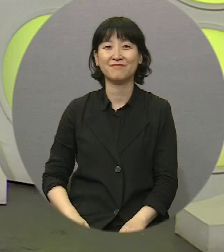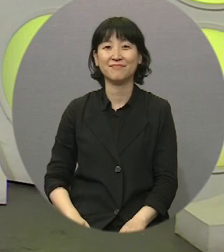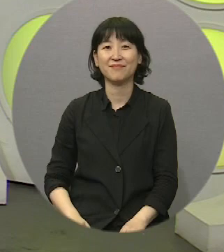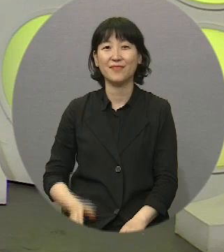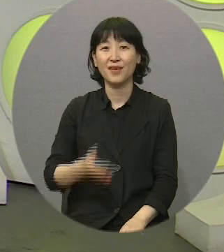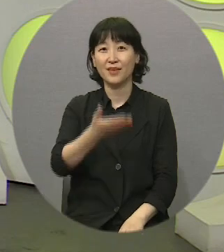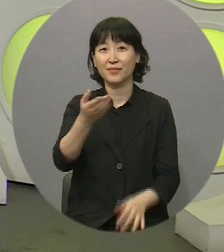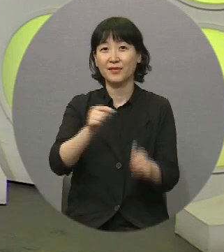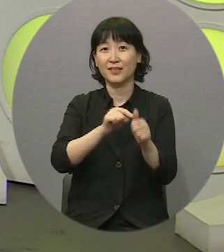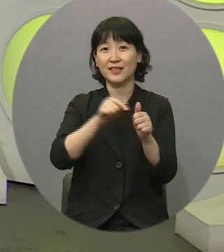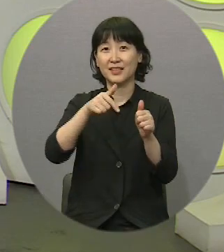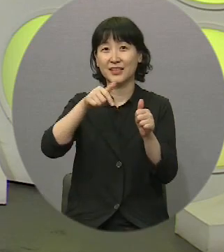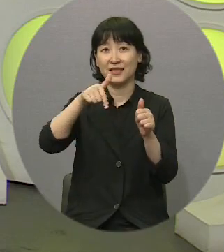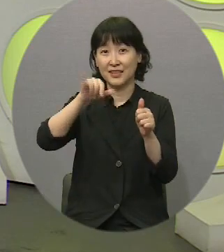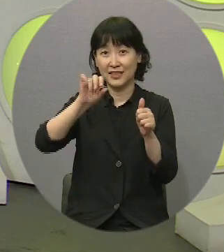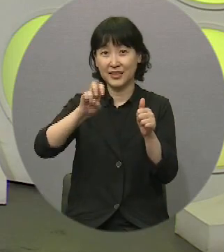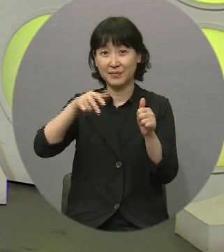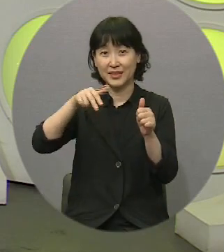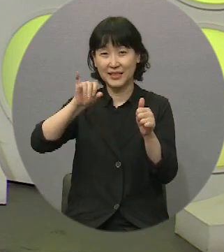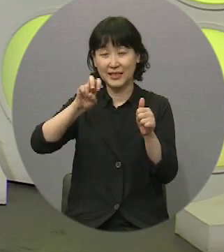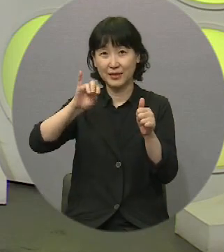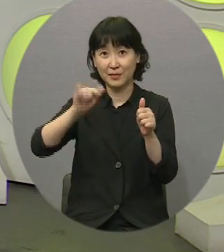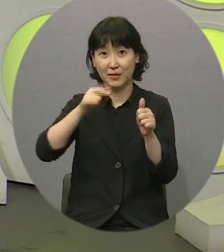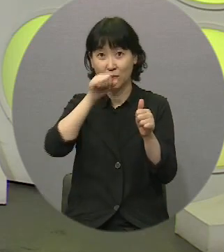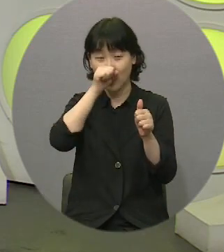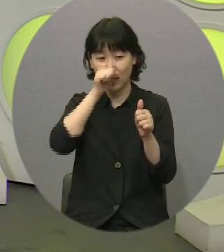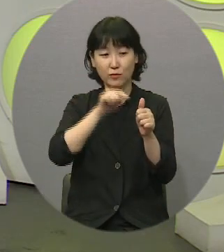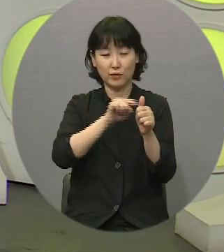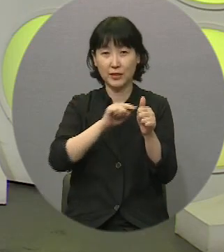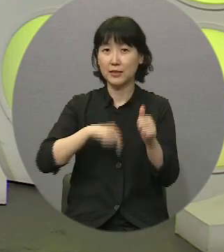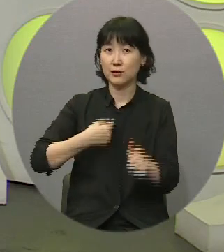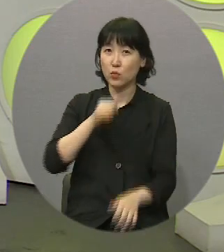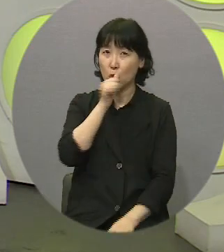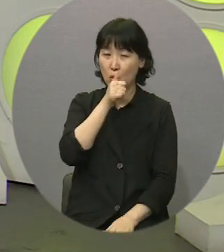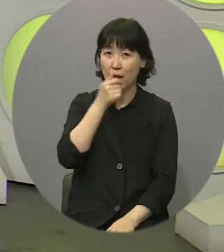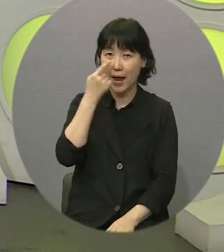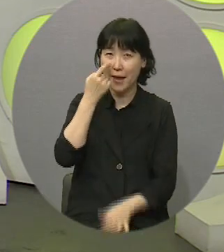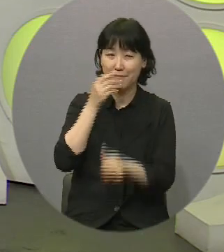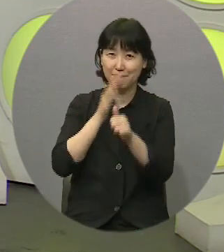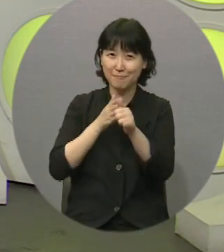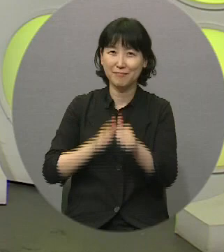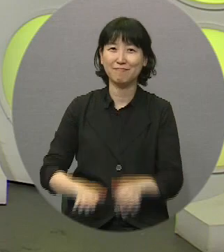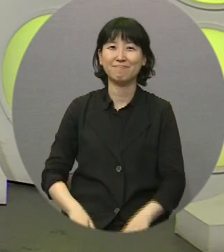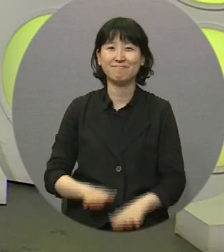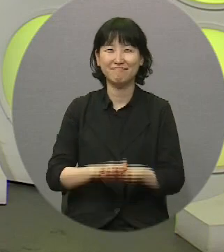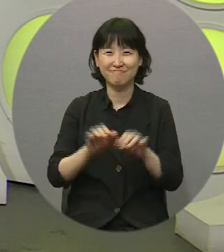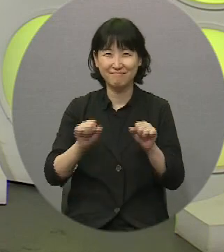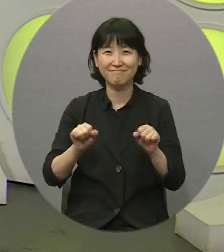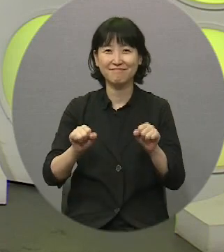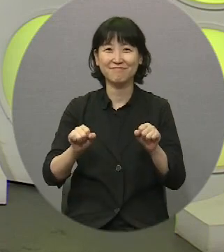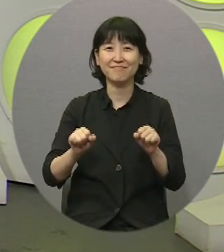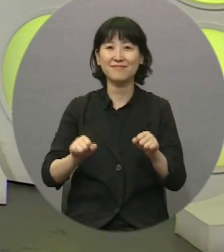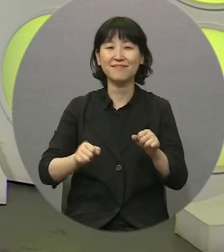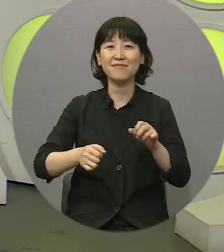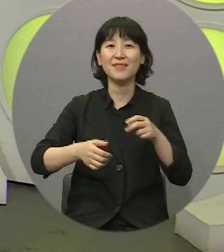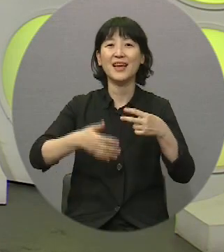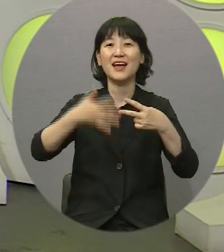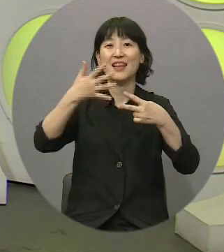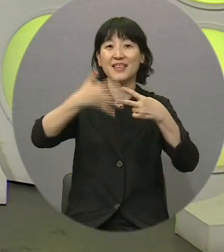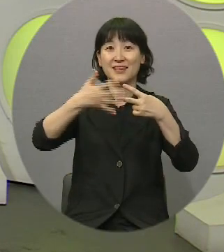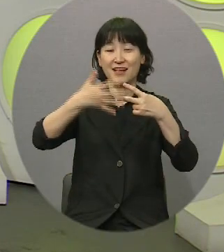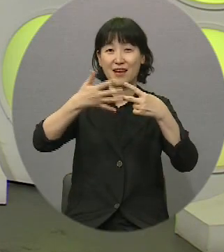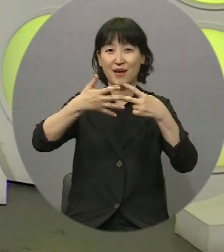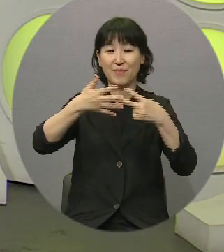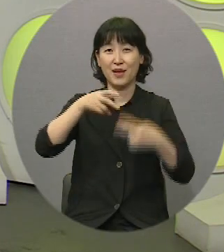여러분 김지민 씨 굉장히 좋아하시는데 본인 소개를 한번 멋지게 한번 부탁드리겠습니다. 네, 안녕하세요. 저는 드라마 우리 갑순이